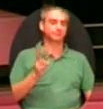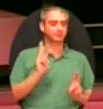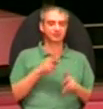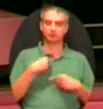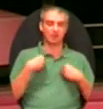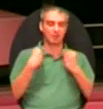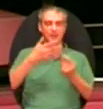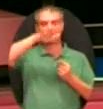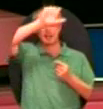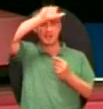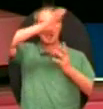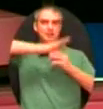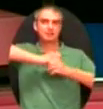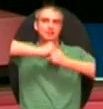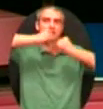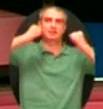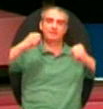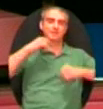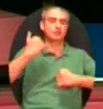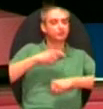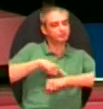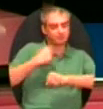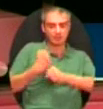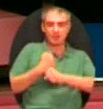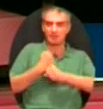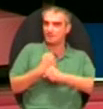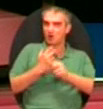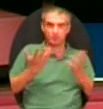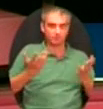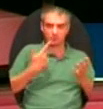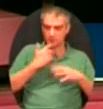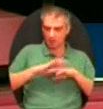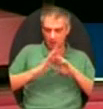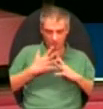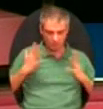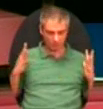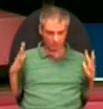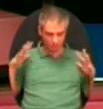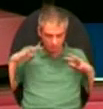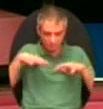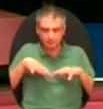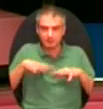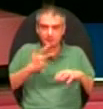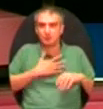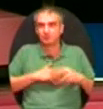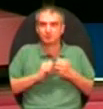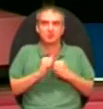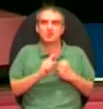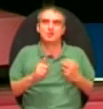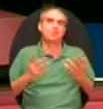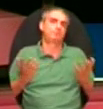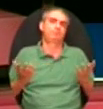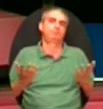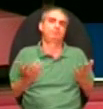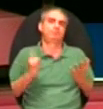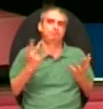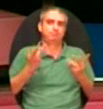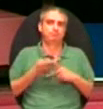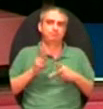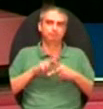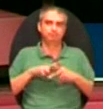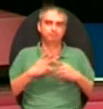אפשר לתת לאיראן להתעצם, והזמן לפעול הוא עכשיו, זאת אומרת שהכל מתכנס, אם רוצים או לא רוצים, לאיזושהי